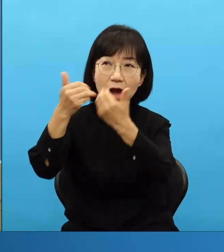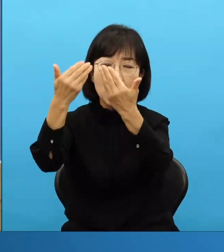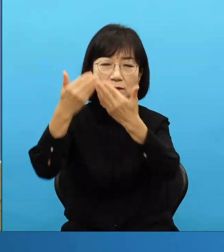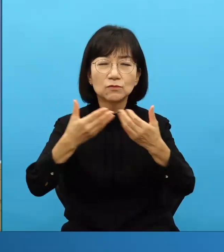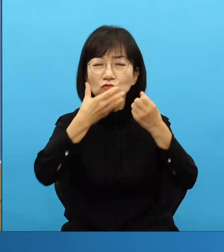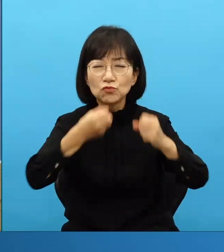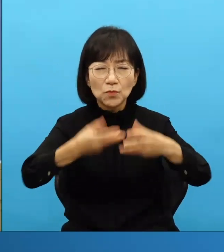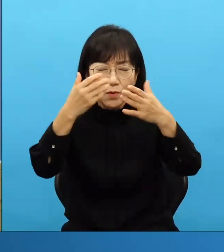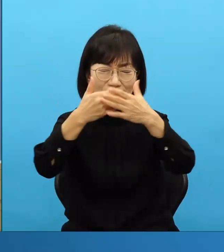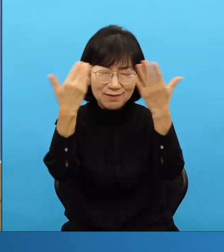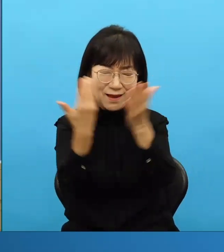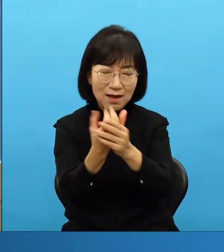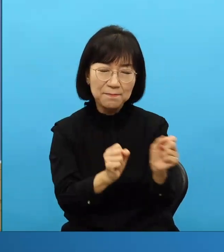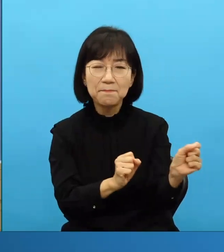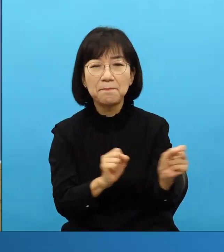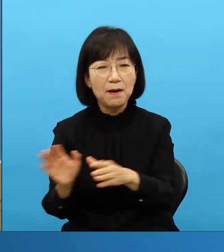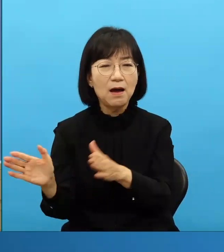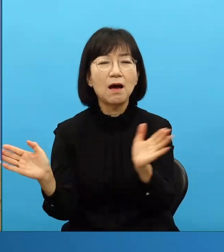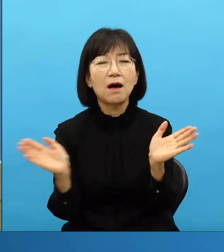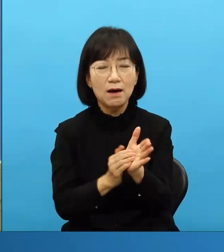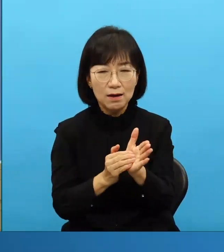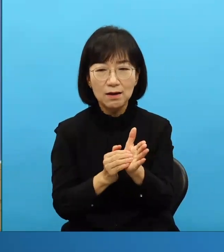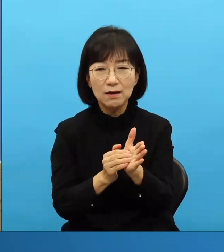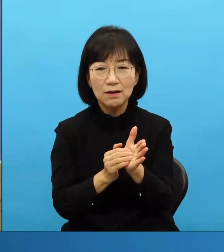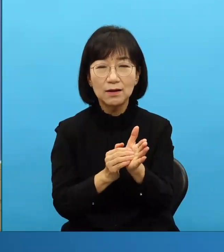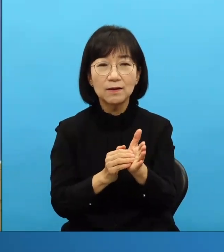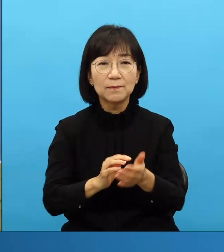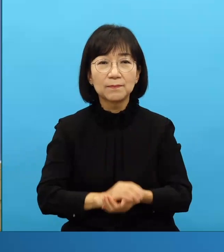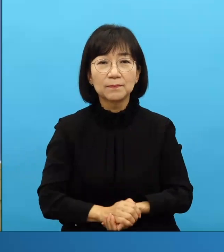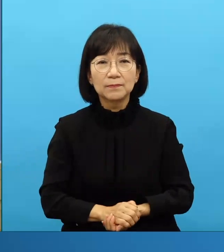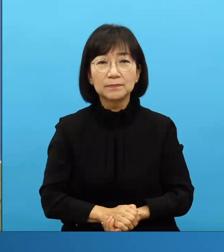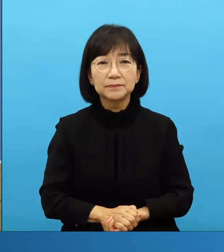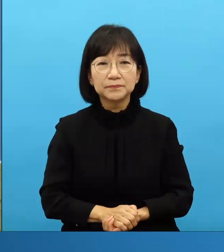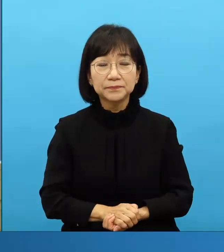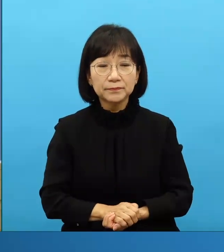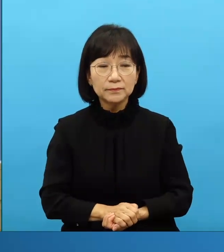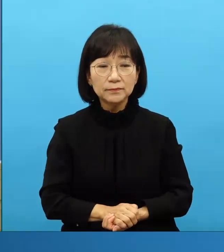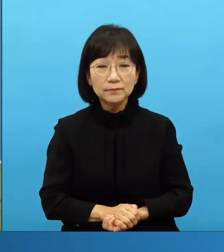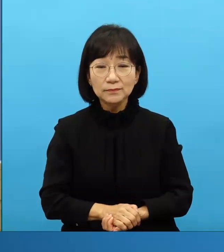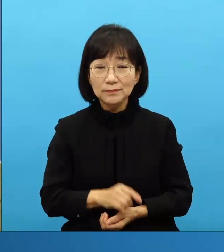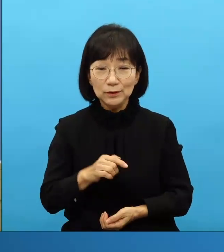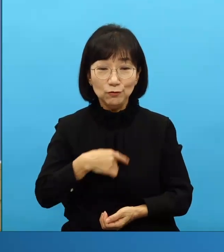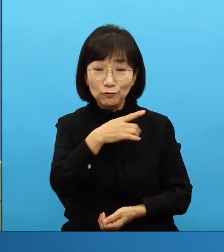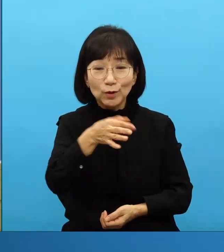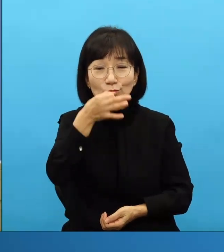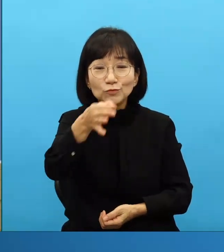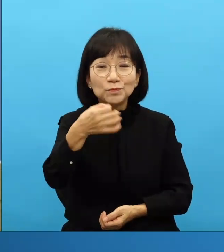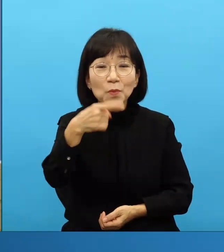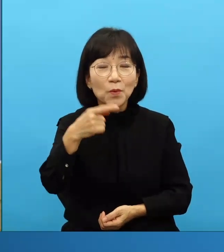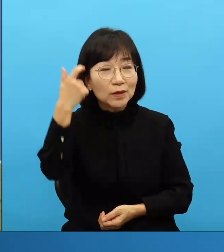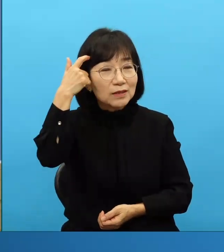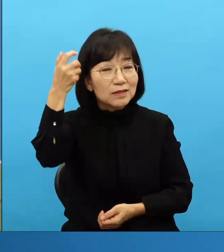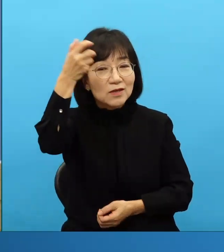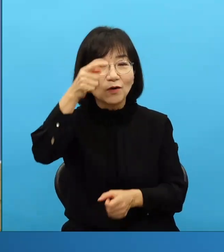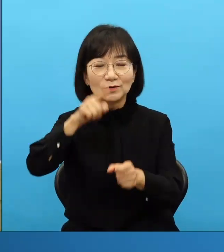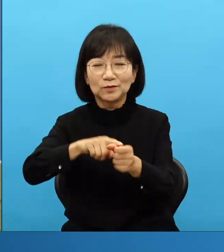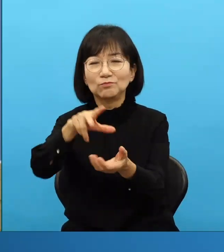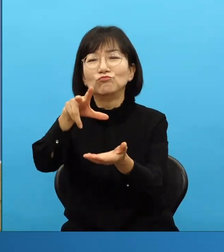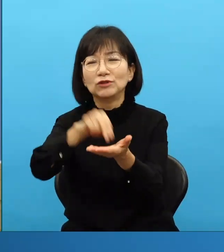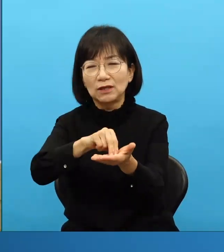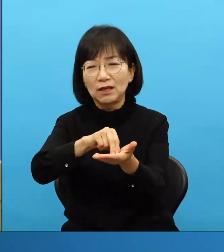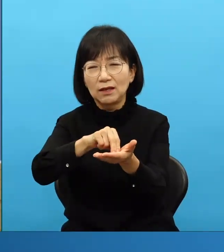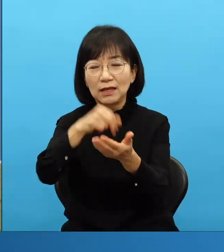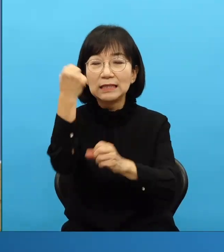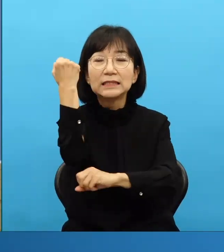events of Genesis chapter 3, mankind lost hold of this blessing. 그걸 보고 우리는 영적 문제라 그럽니다. We call that a spiritual problem. 근본의